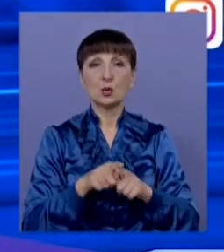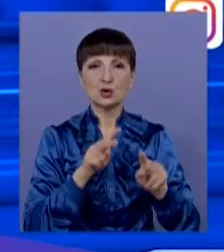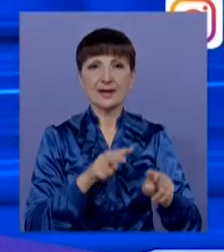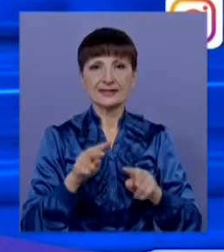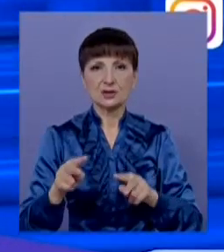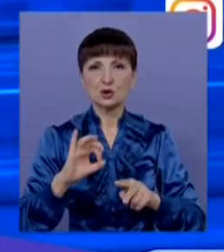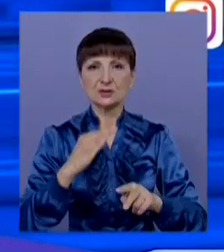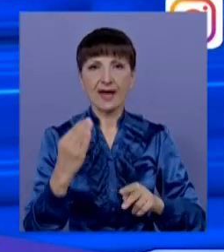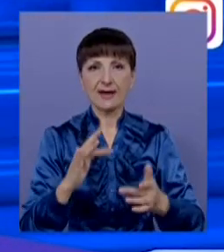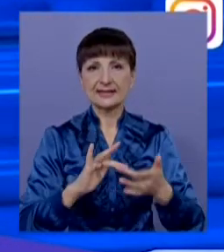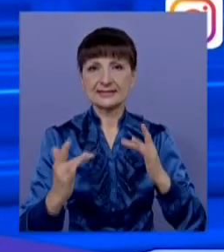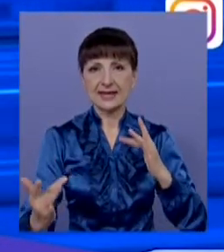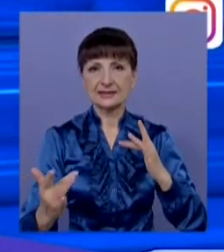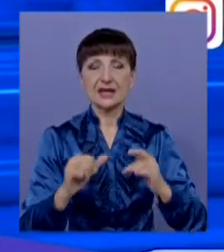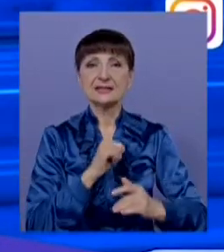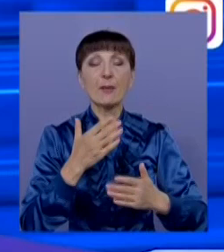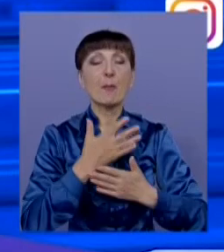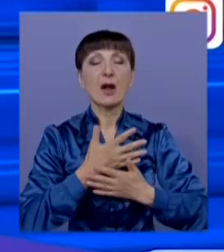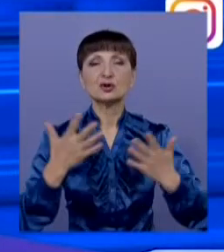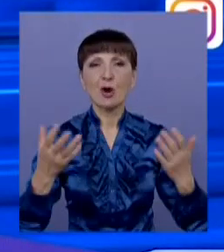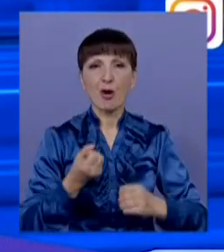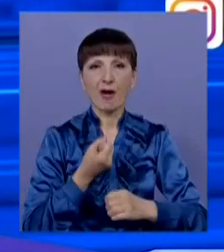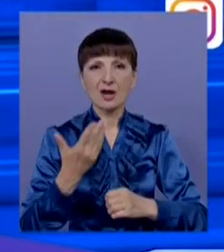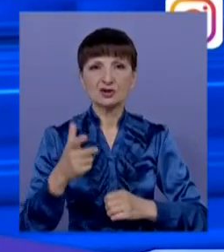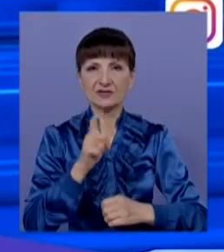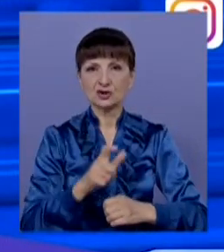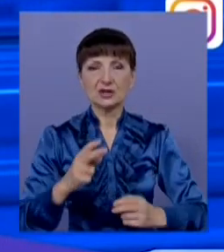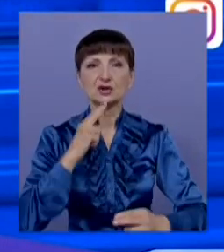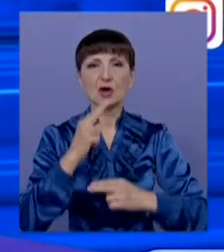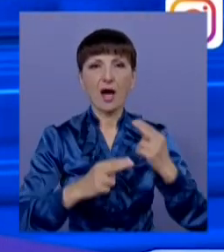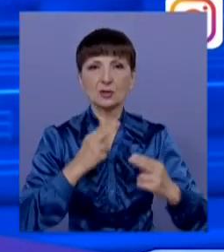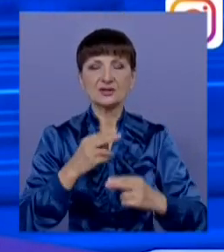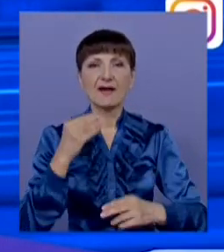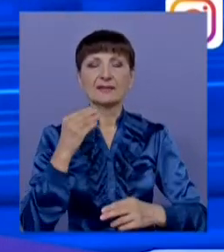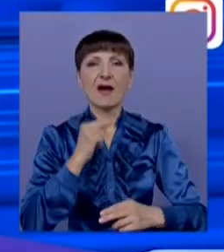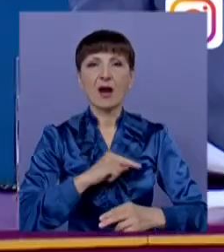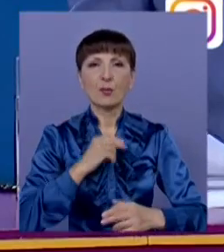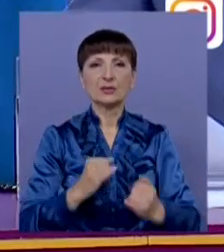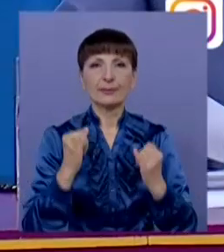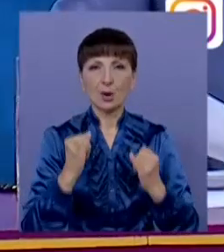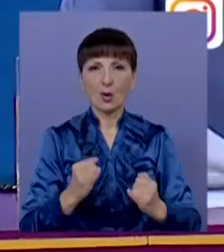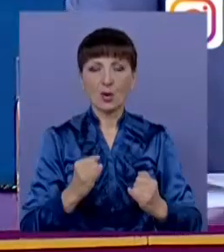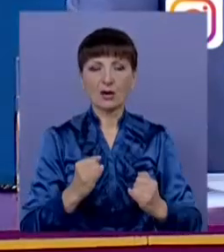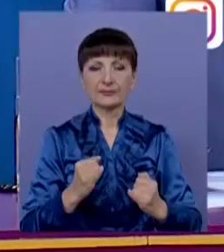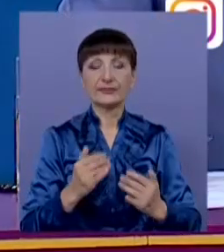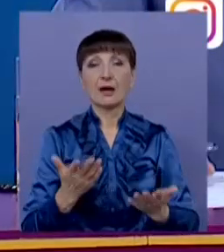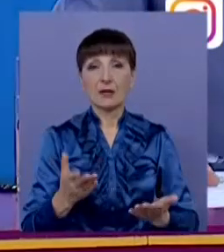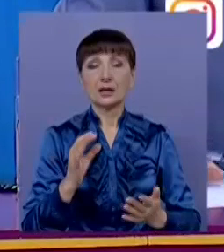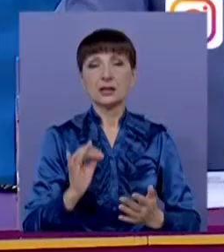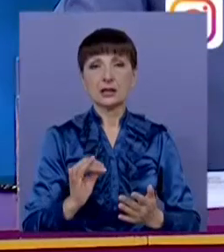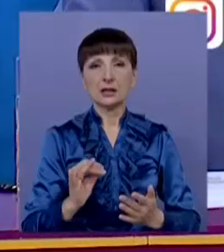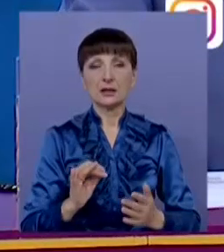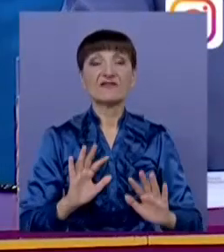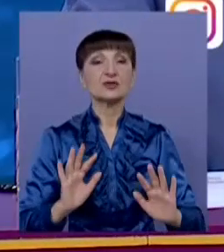отслеживаем социальные сети, где вот самое большое количество жителей жалуются на качество работы. Мы совместно. И